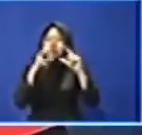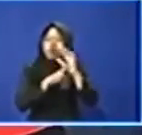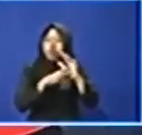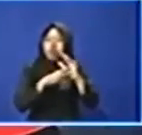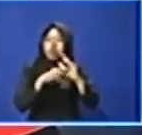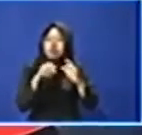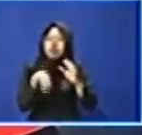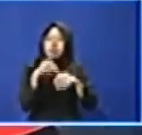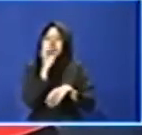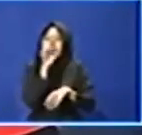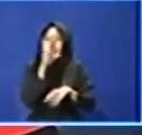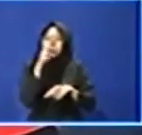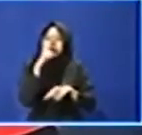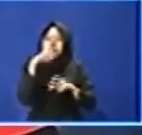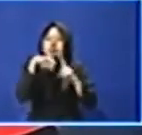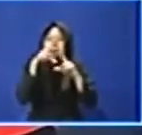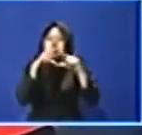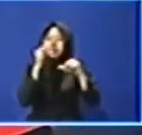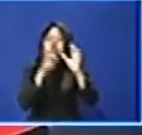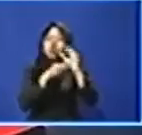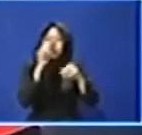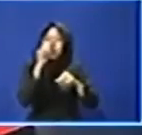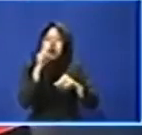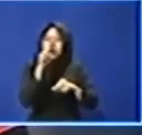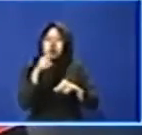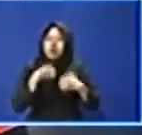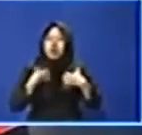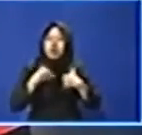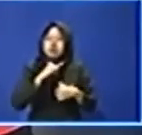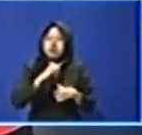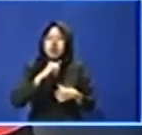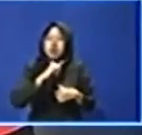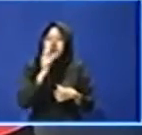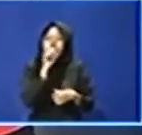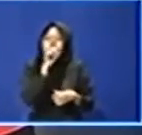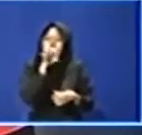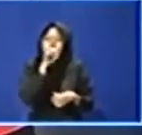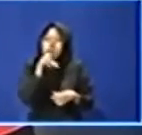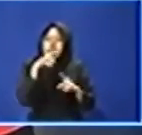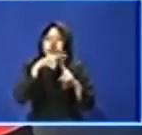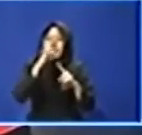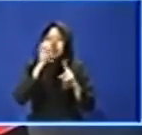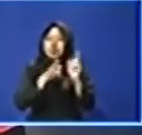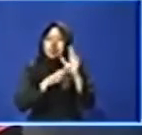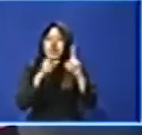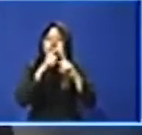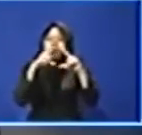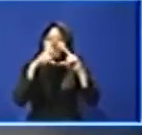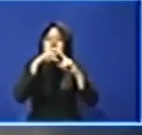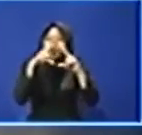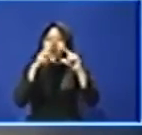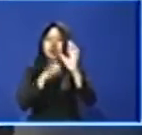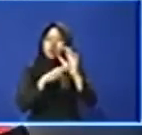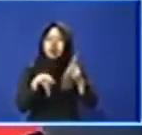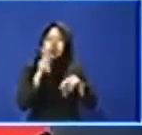adalah harus ada persamaan antara ucapan dan tindakan kita dalam kehidupan sehari-hari kalau